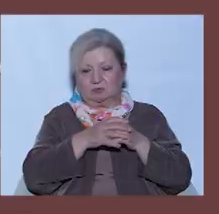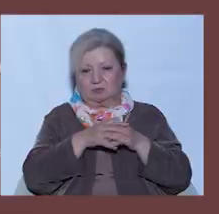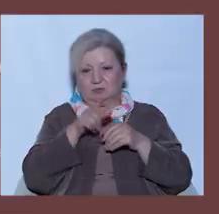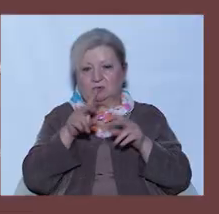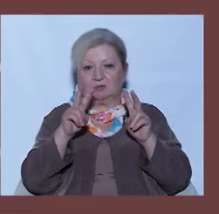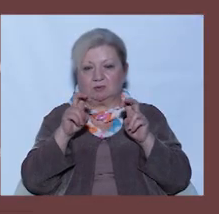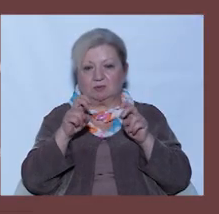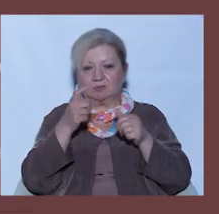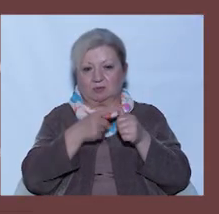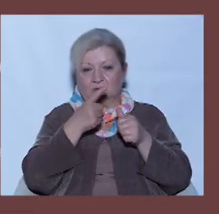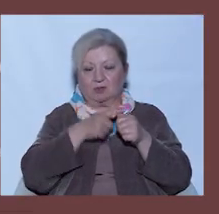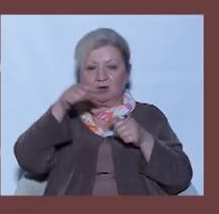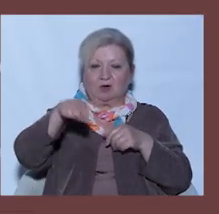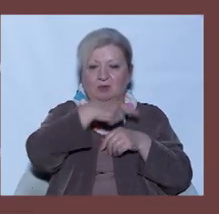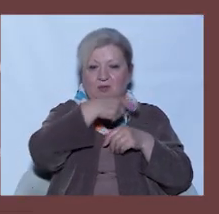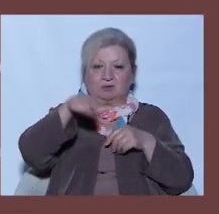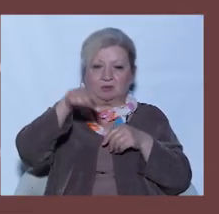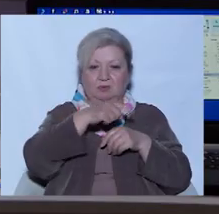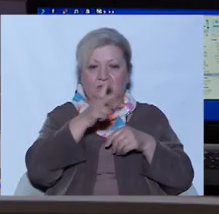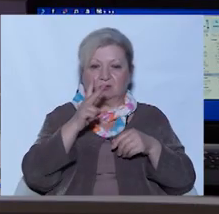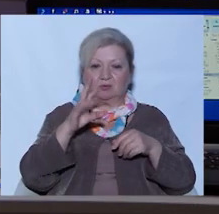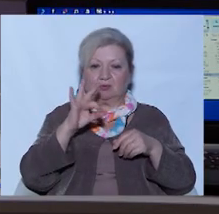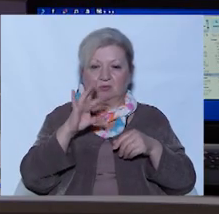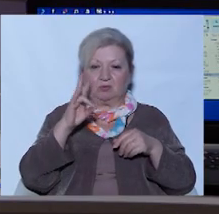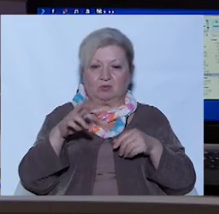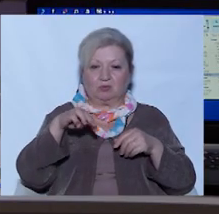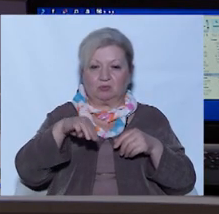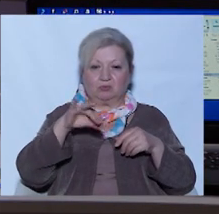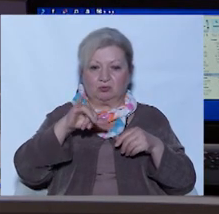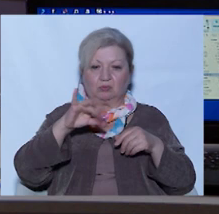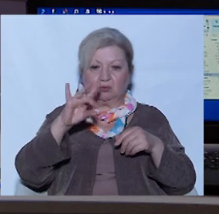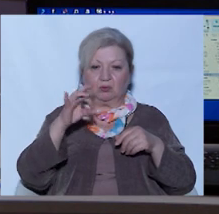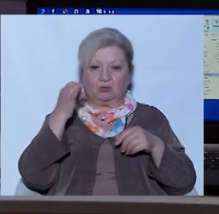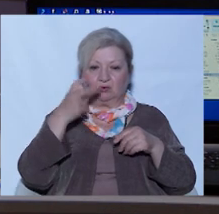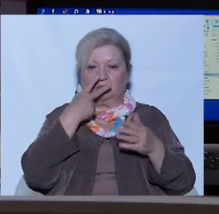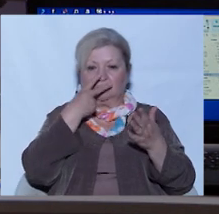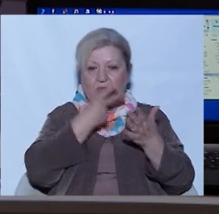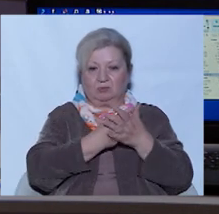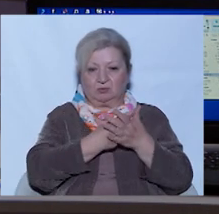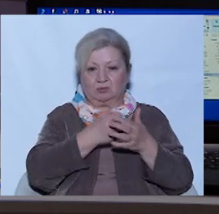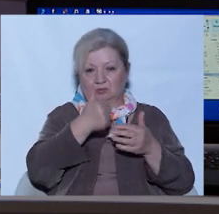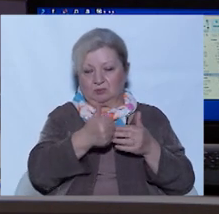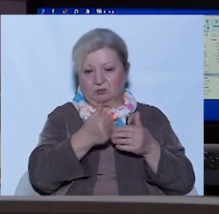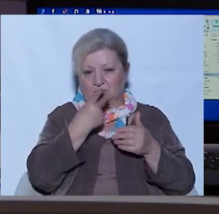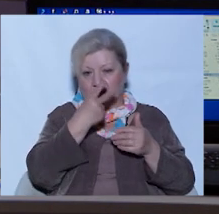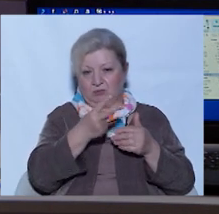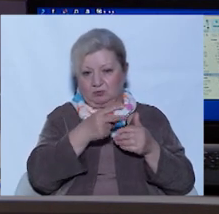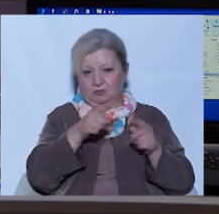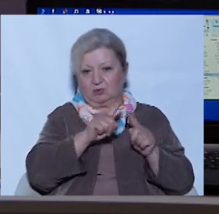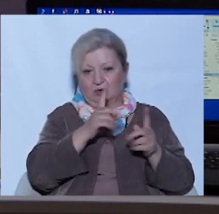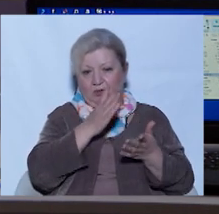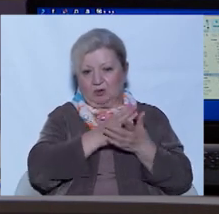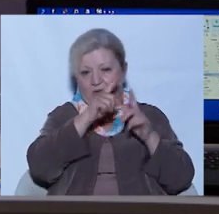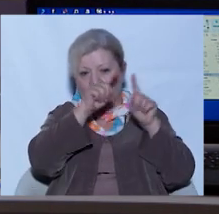ამ თემას ქვია რხევითი კონტური. შევხედოთ კარგად ინტერფეისს, რა